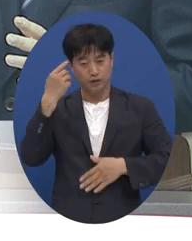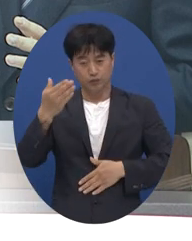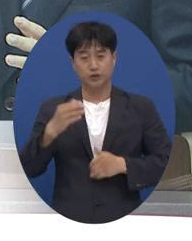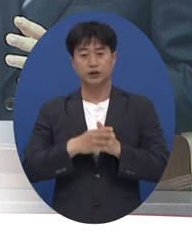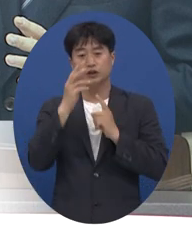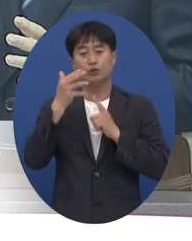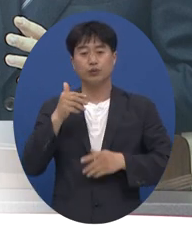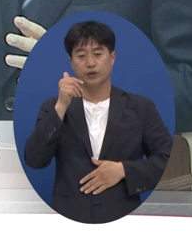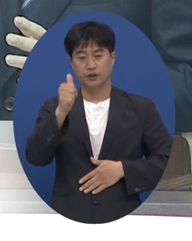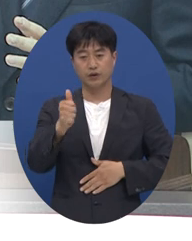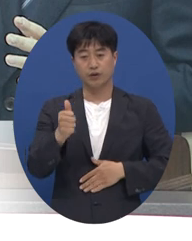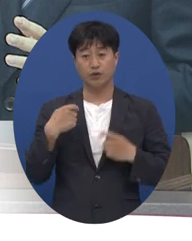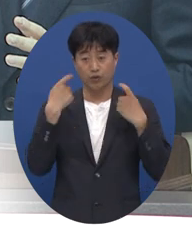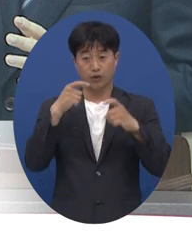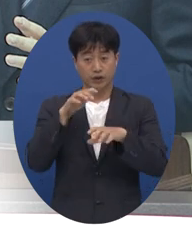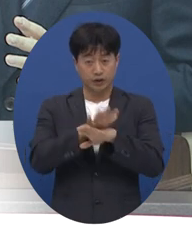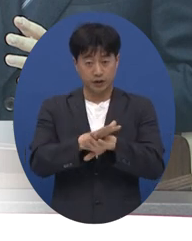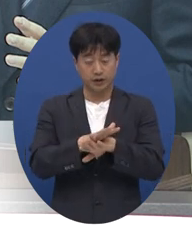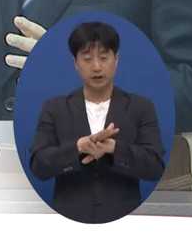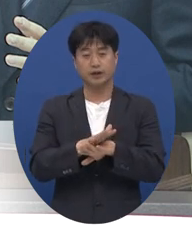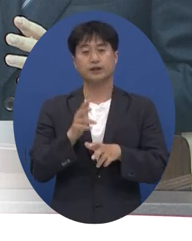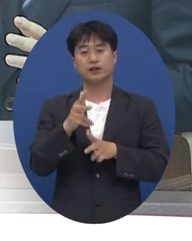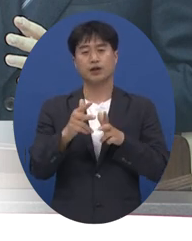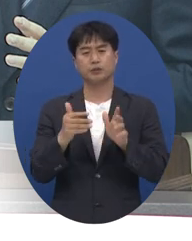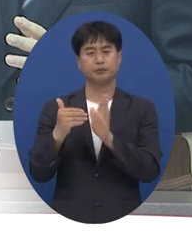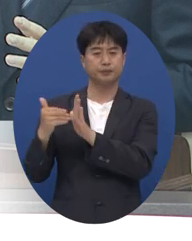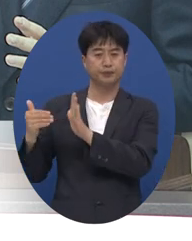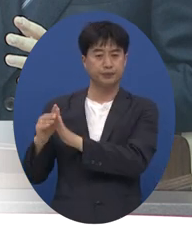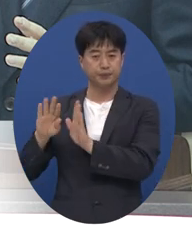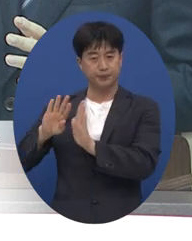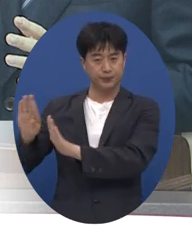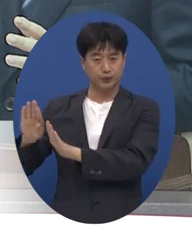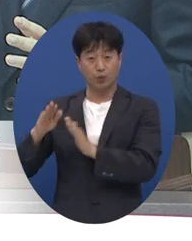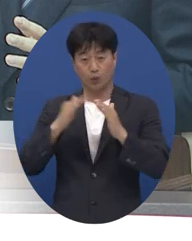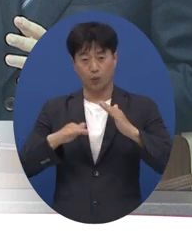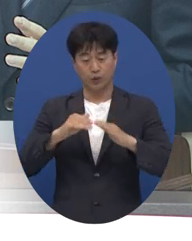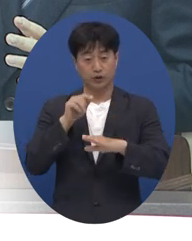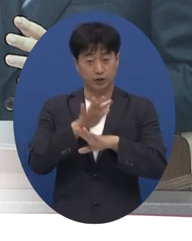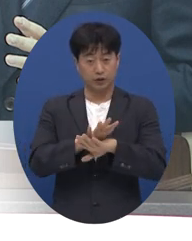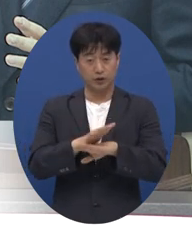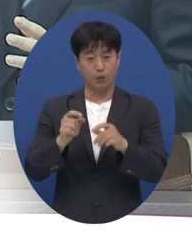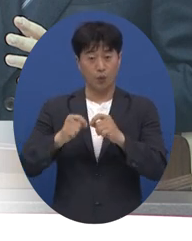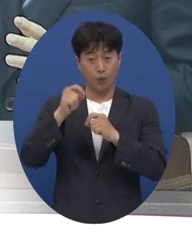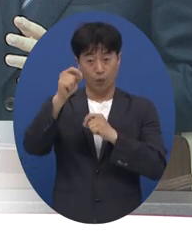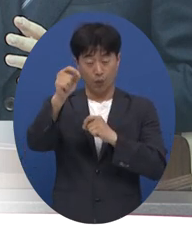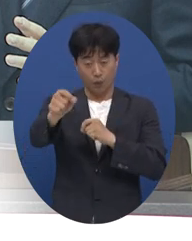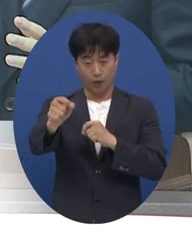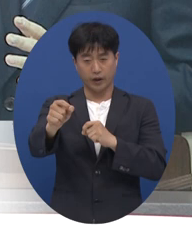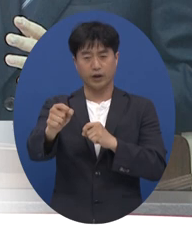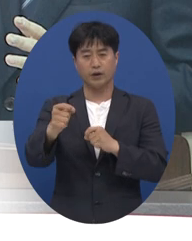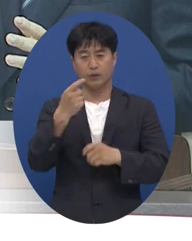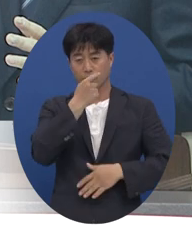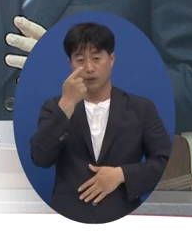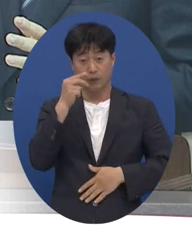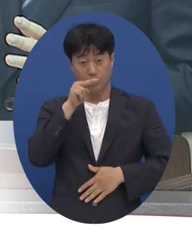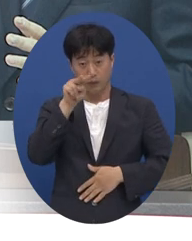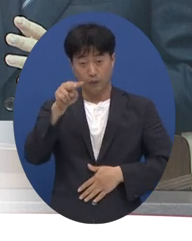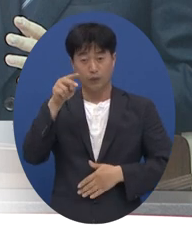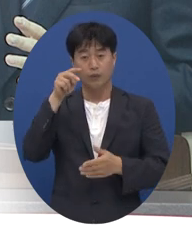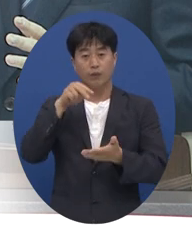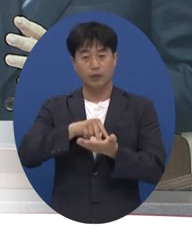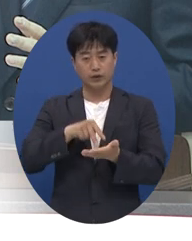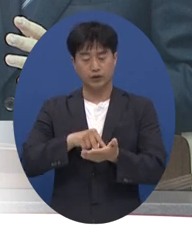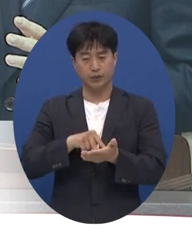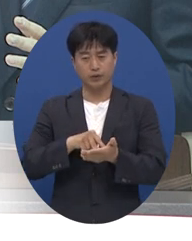이재명 경기도지사는 관광 썽 사업은 지향하고 공식 성격 의 사업은 장기적인 관점에서 검토하는 등 심 차수